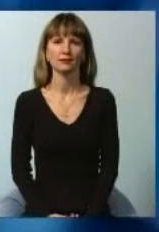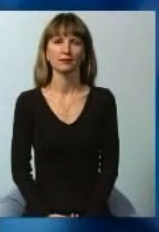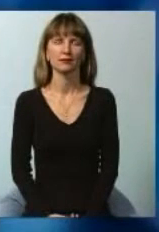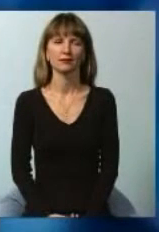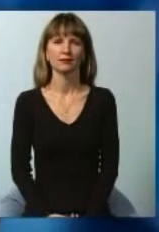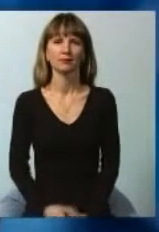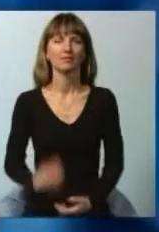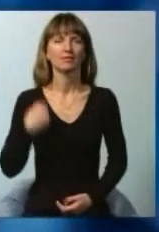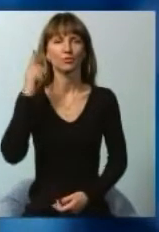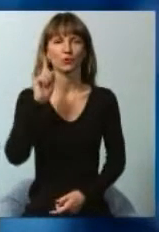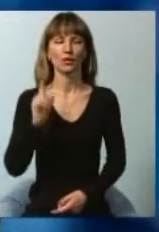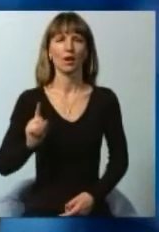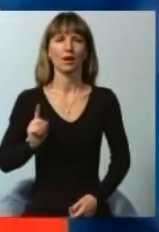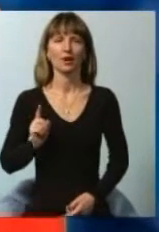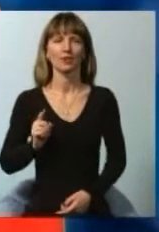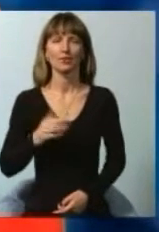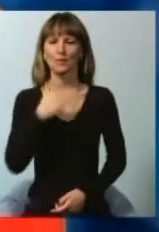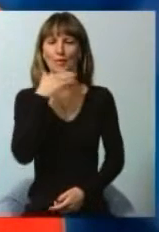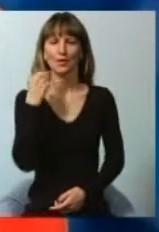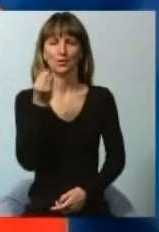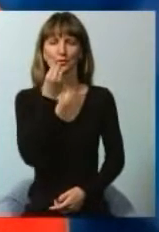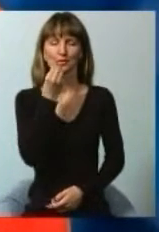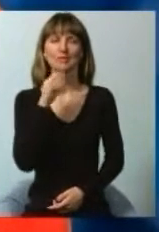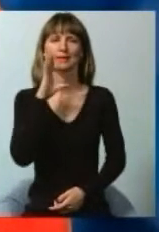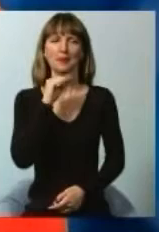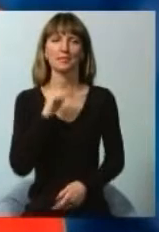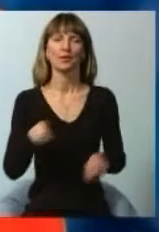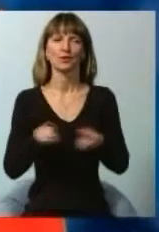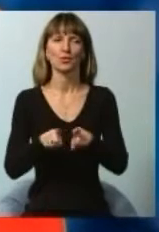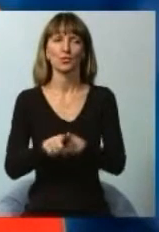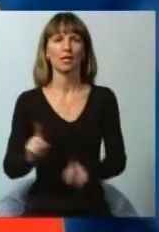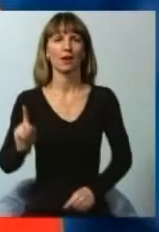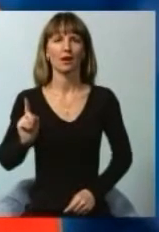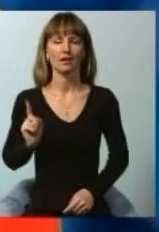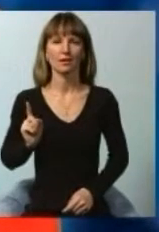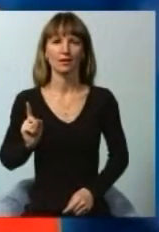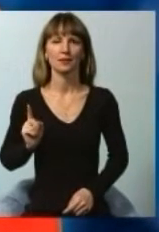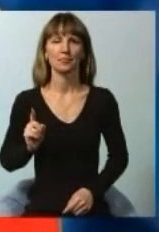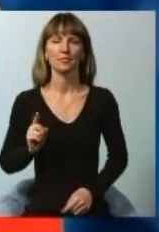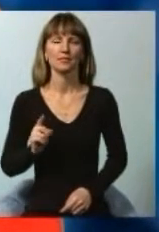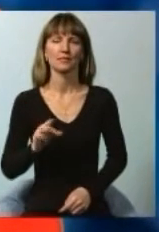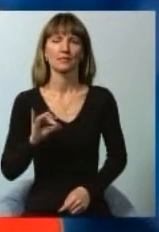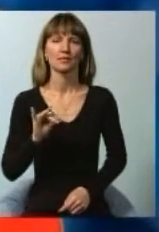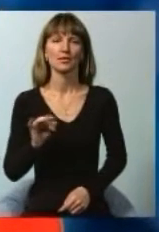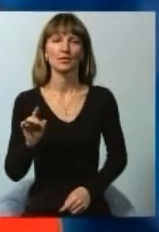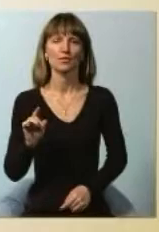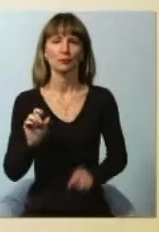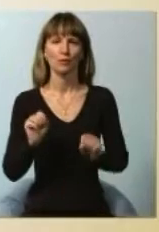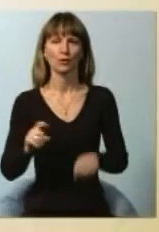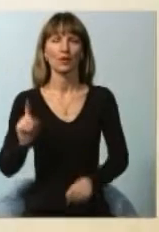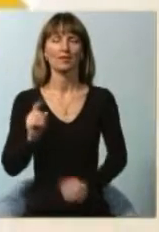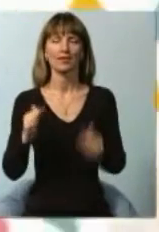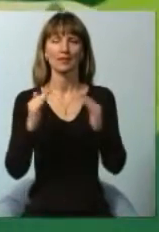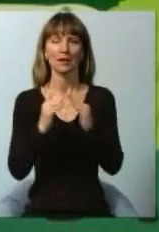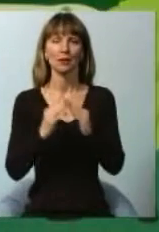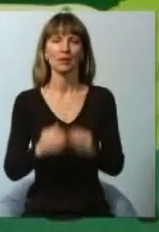Я думаю, что охранники много кушают. Собаки тоже охранники, но еще охраняют дома.